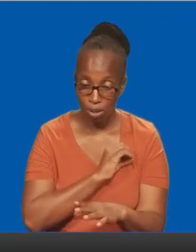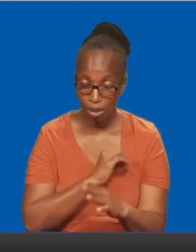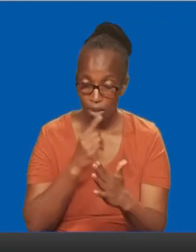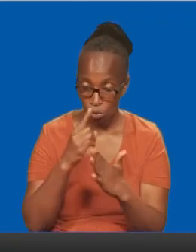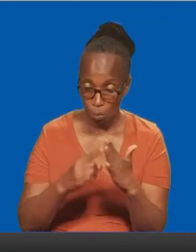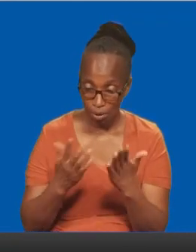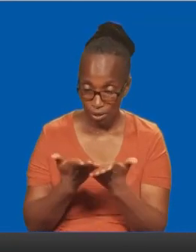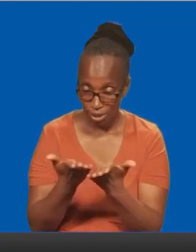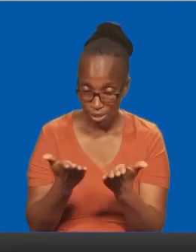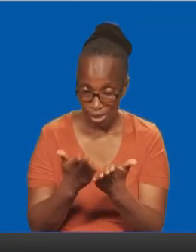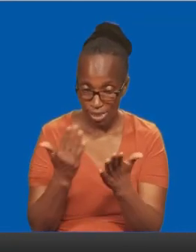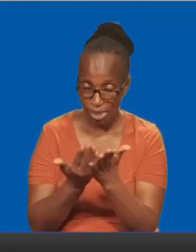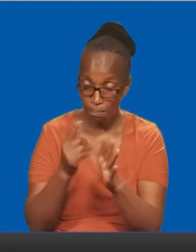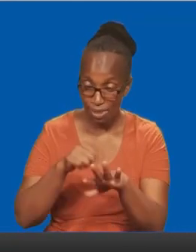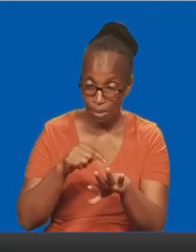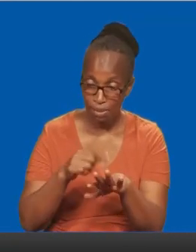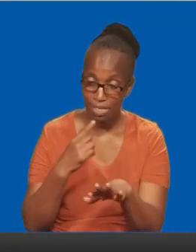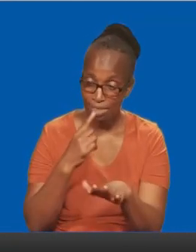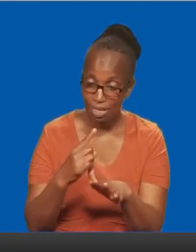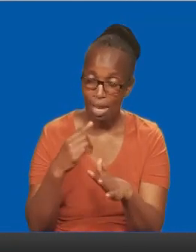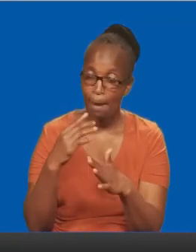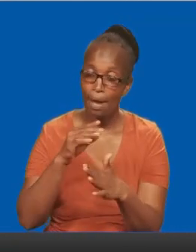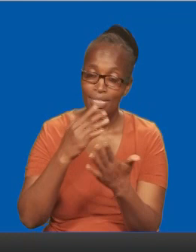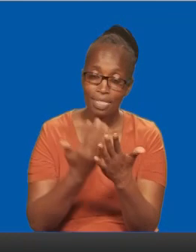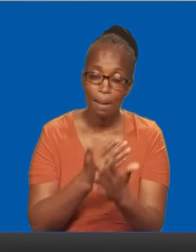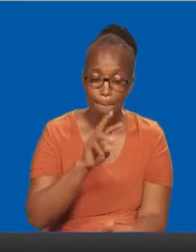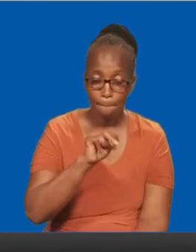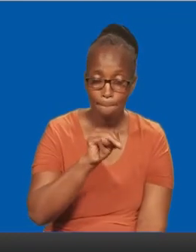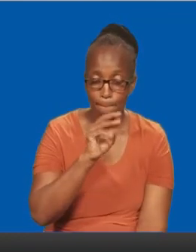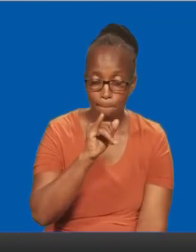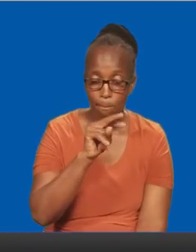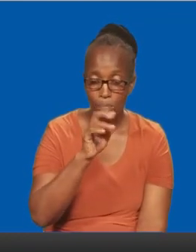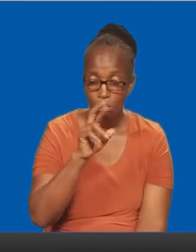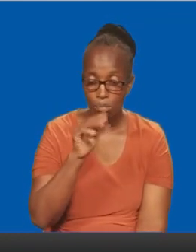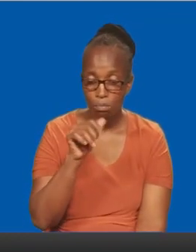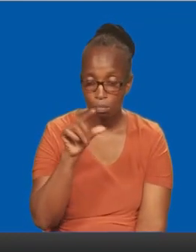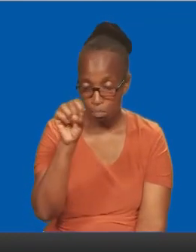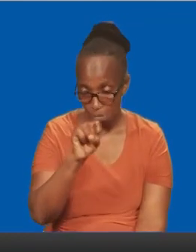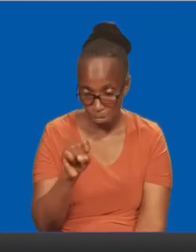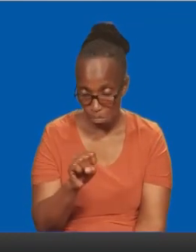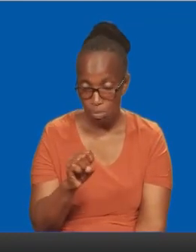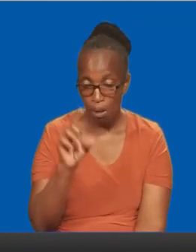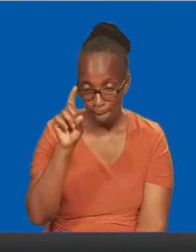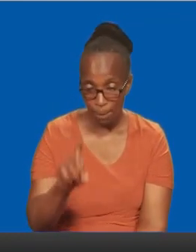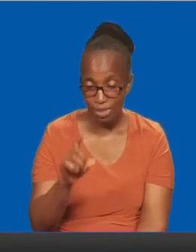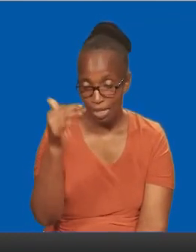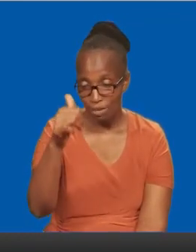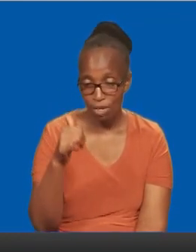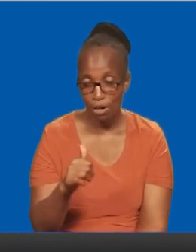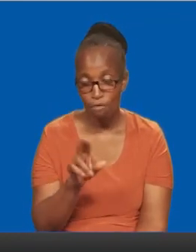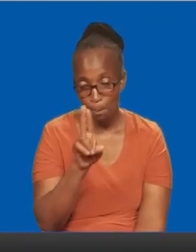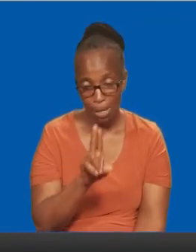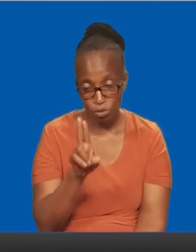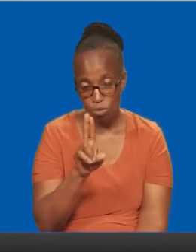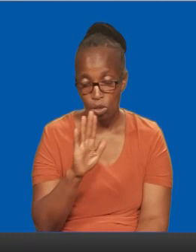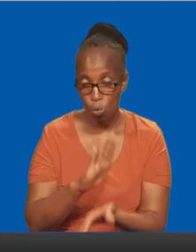from decriminalizing the artisanal mining, they said that strategic minerals should not